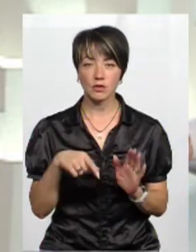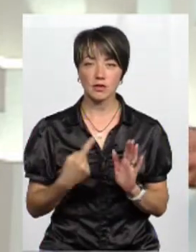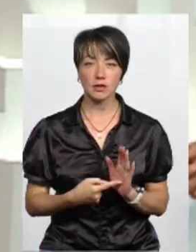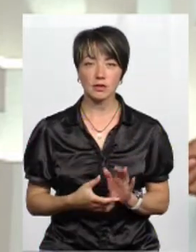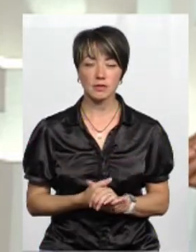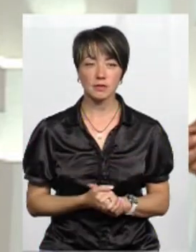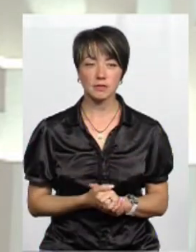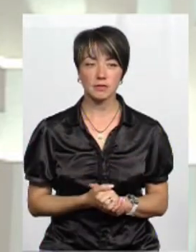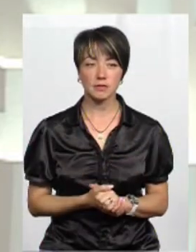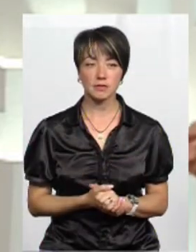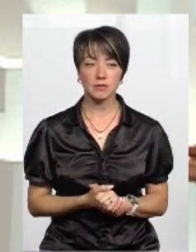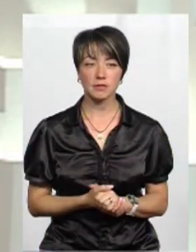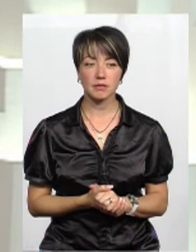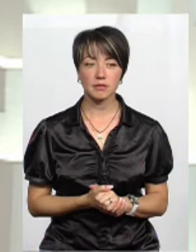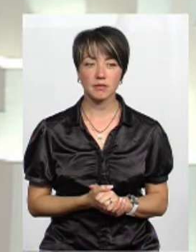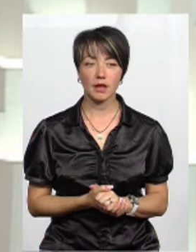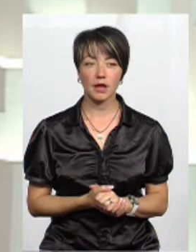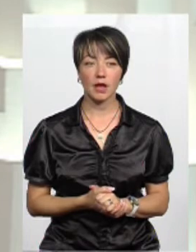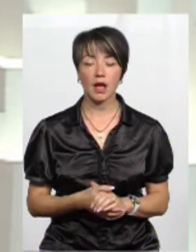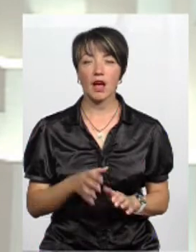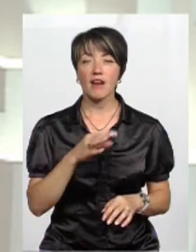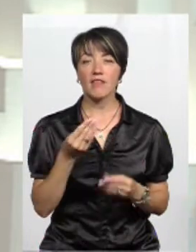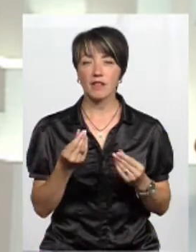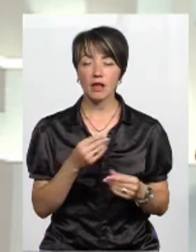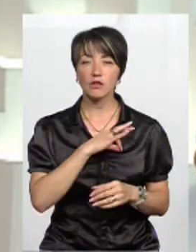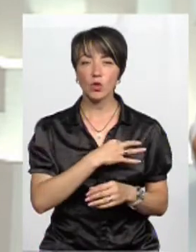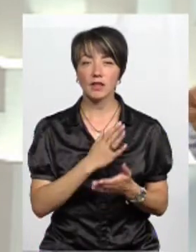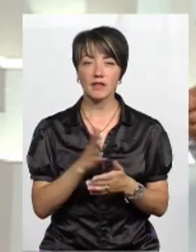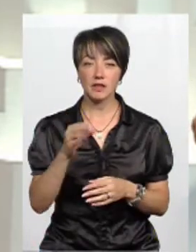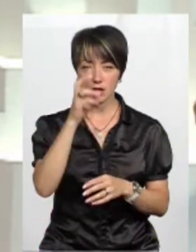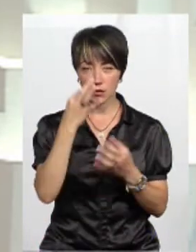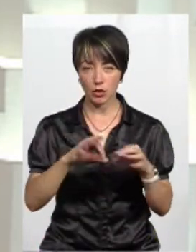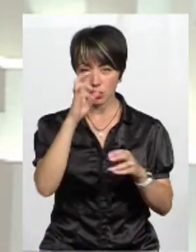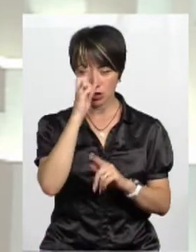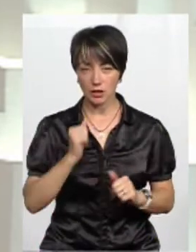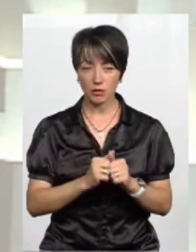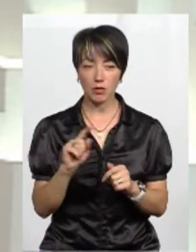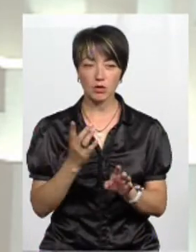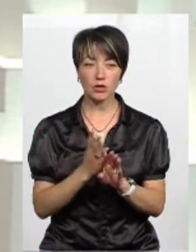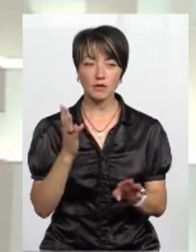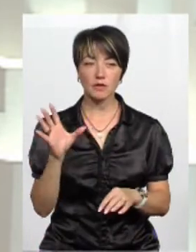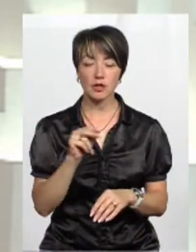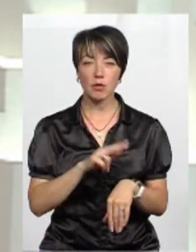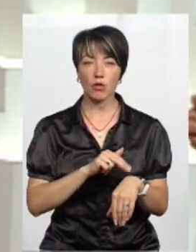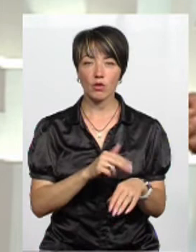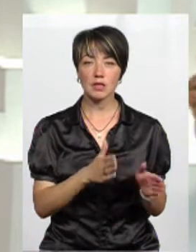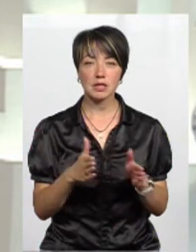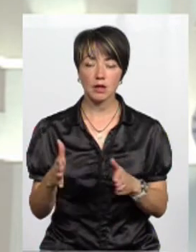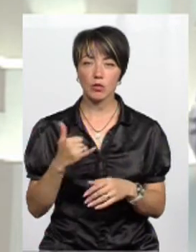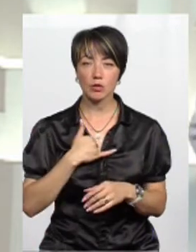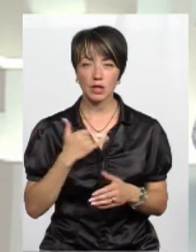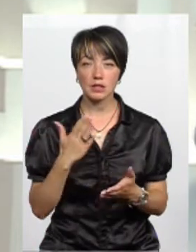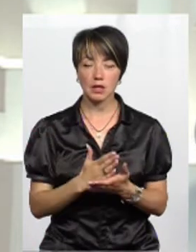дивно, що експерт це задає. Це фінансові розвідки є в всіх демократичних державах. І насамперед всі правоохоронні системи, яка в